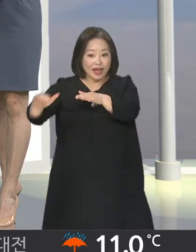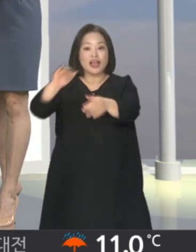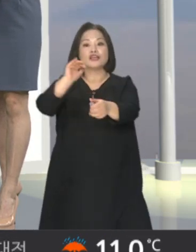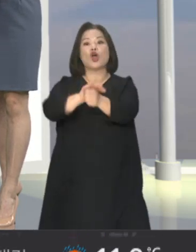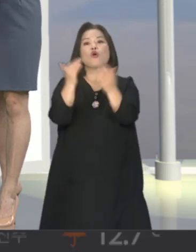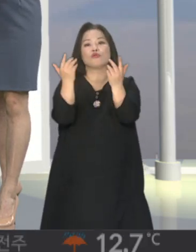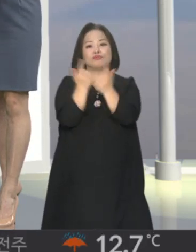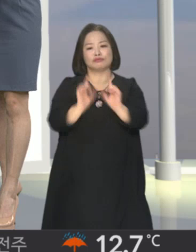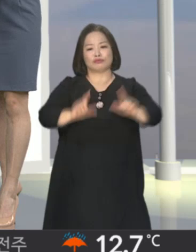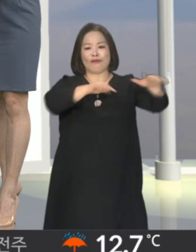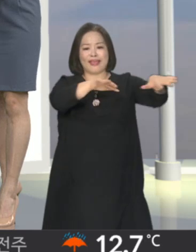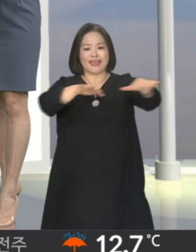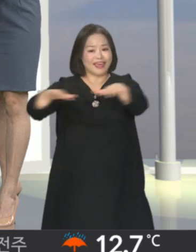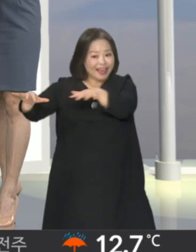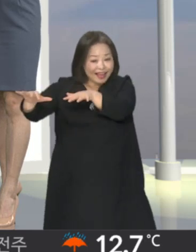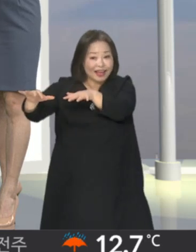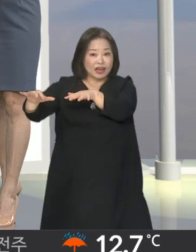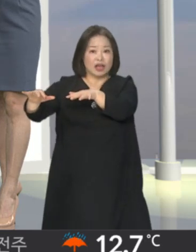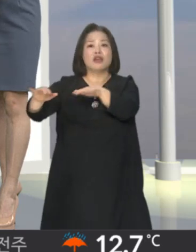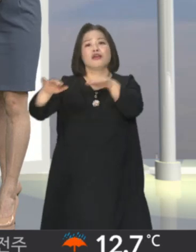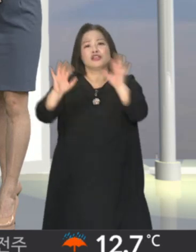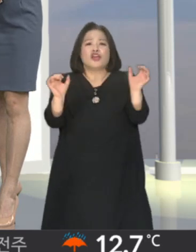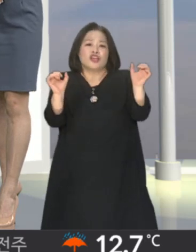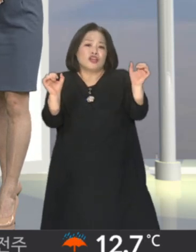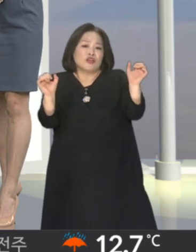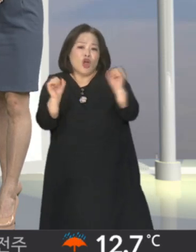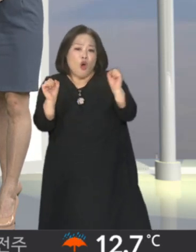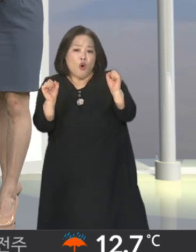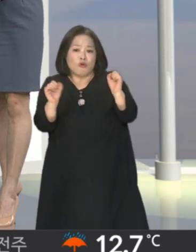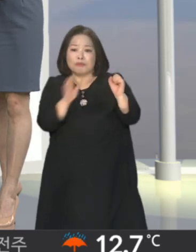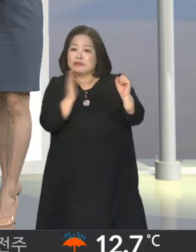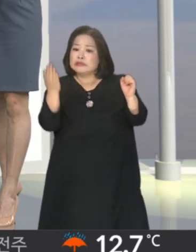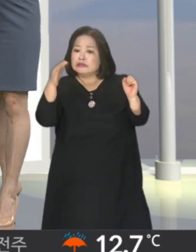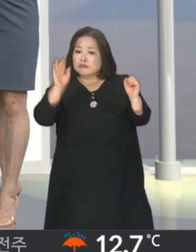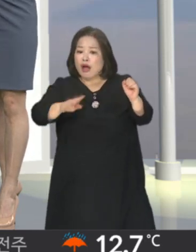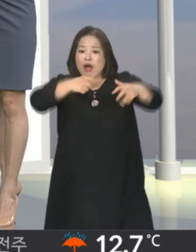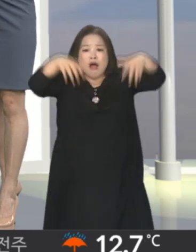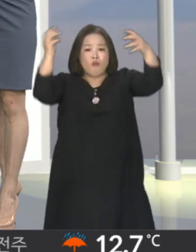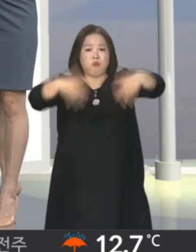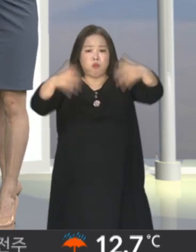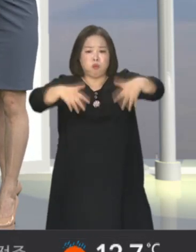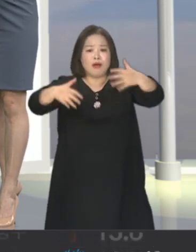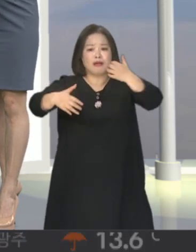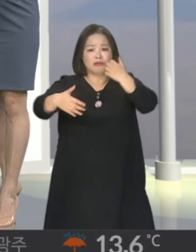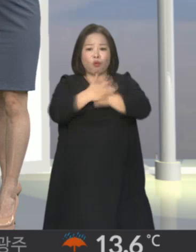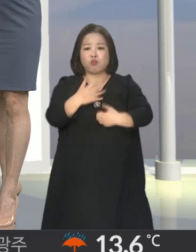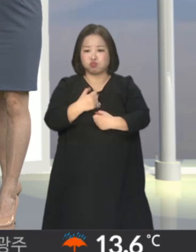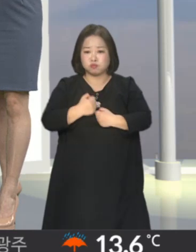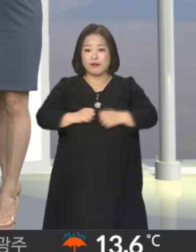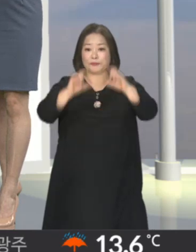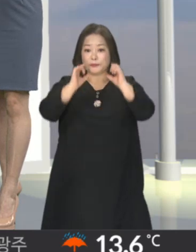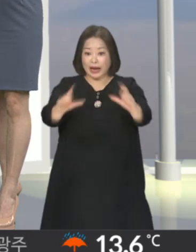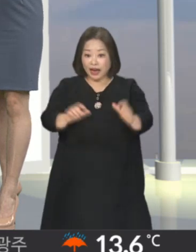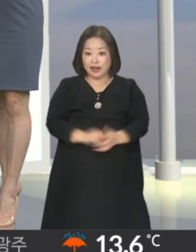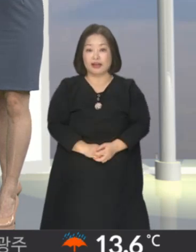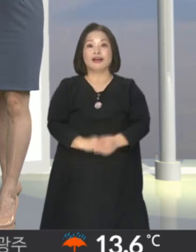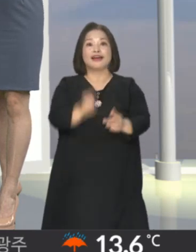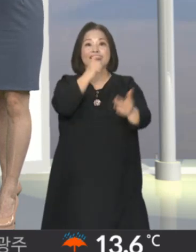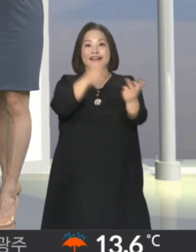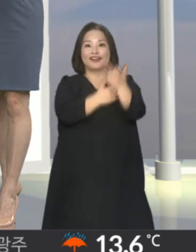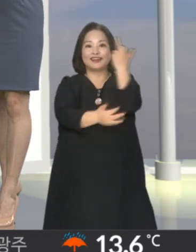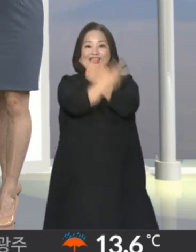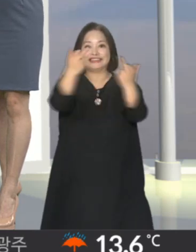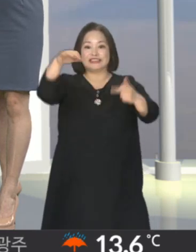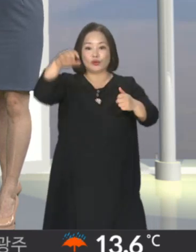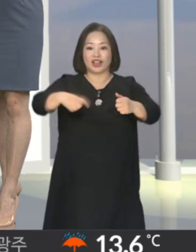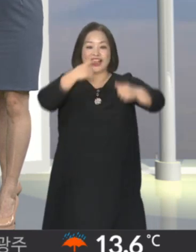동해안에 시간당 10mm 안팎의 겨울치고 많고 강한 비가 내리며 호우주의보가 발효 중이고요. 강원